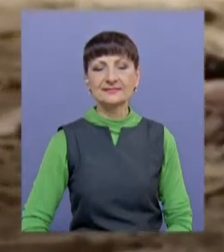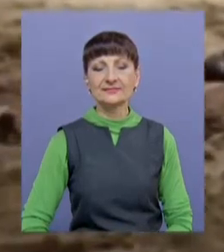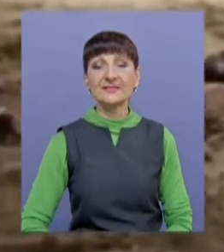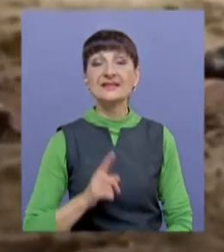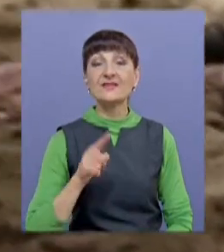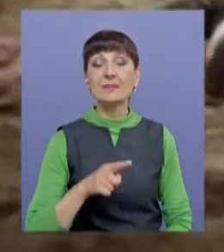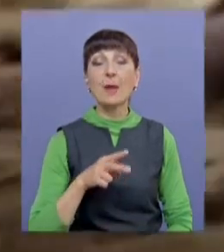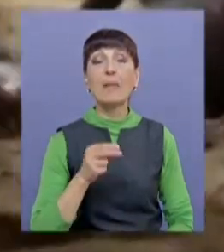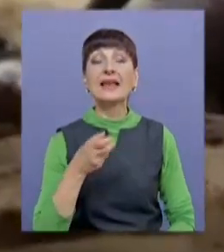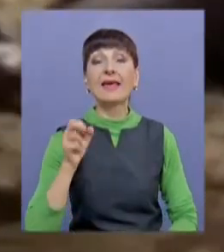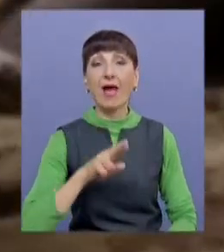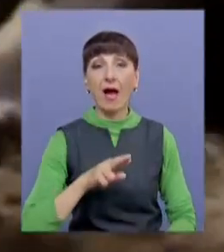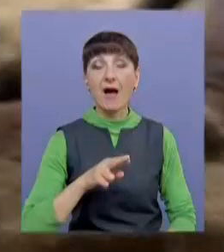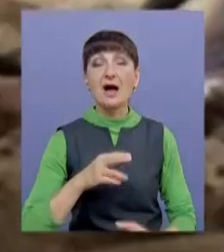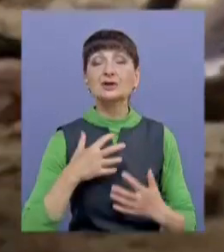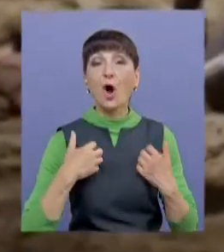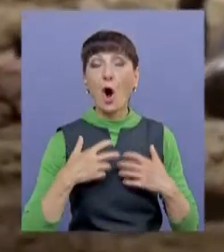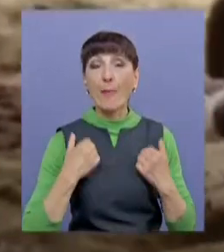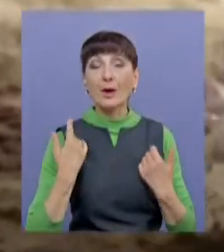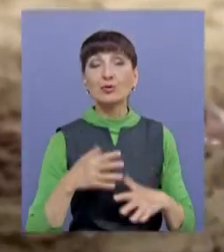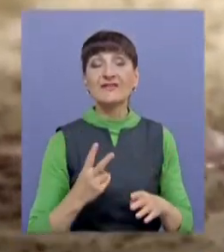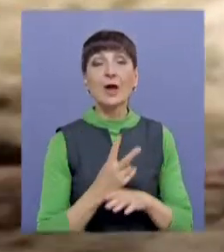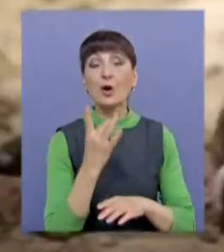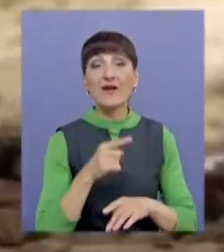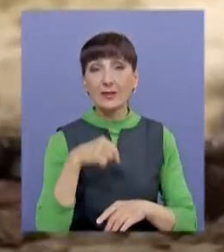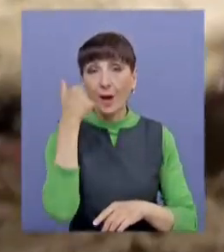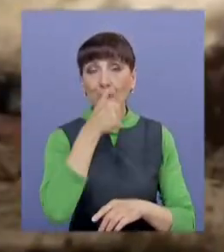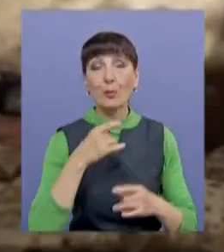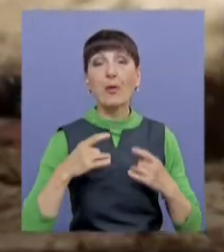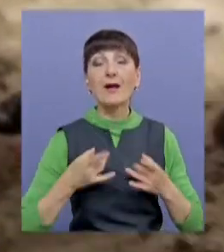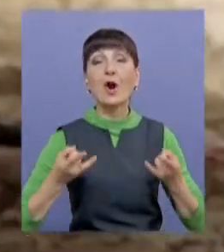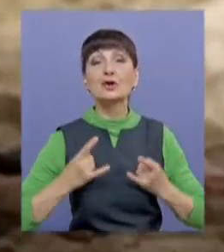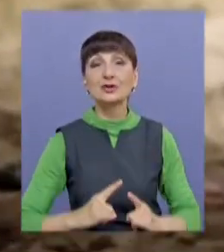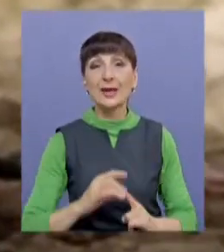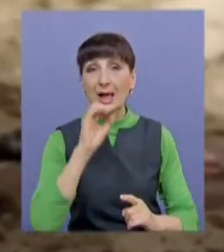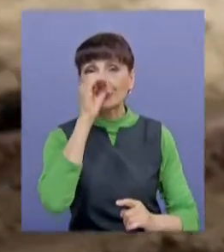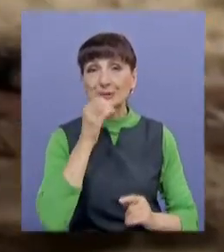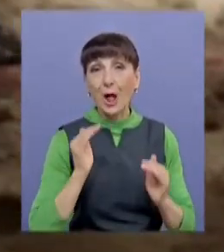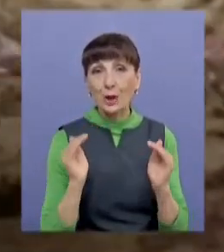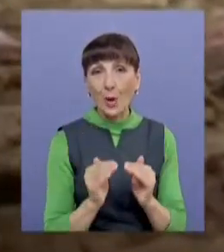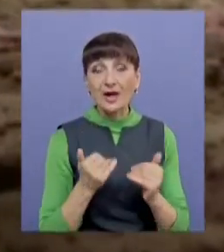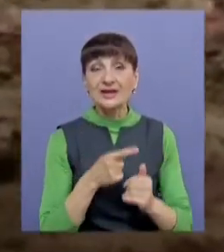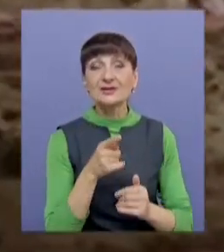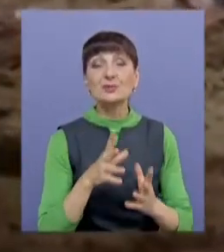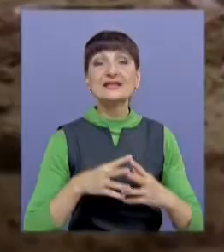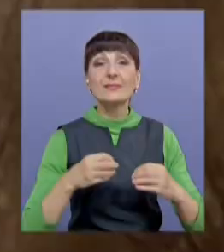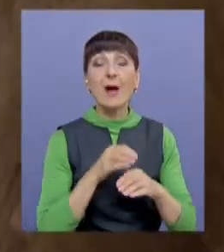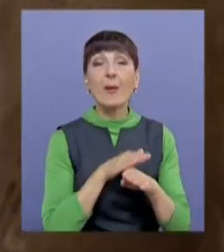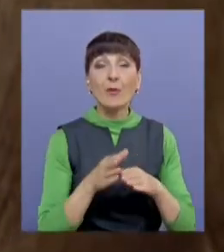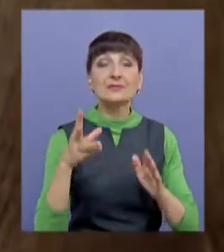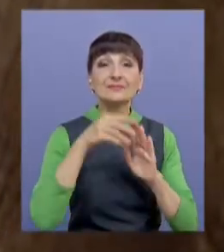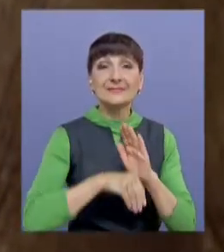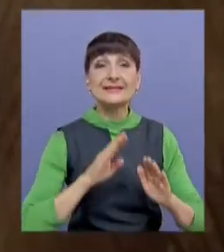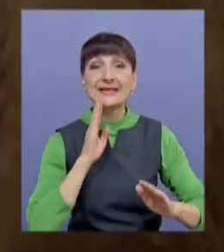Тем временем бельгийский зоопарк Пайридайза уже второй раз в этом году празднует рождение слоненка. Сейчас слоновья семья пополнилась